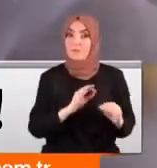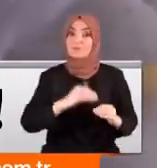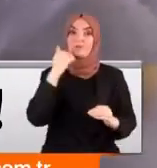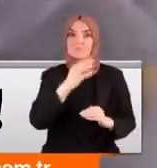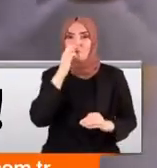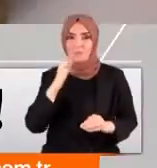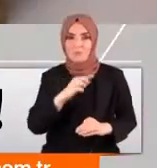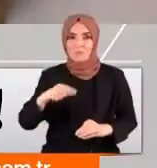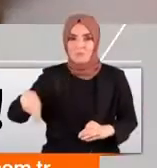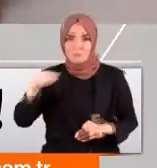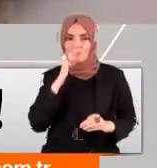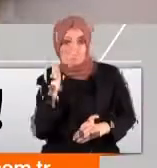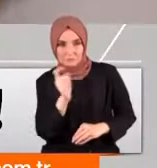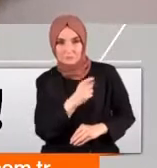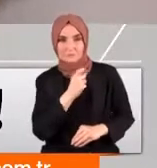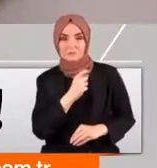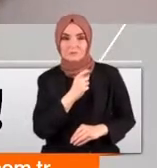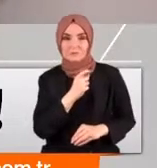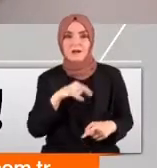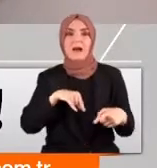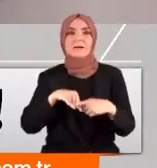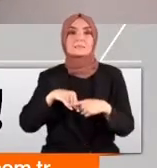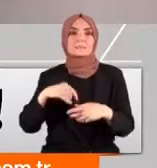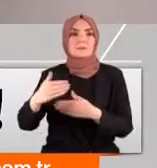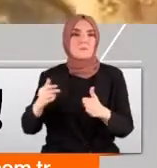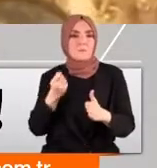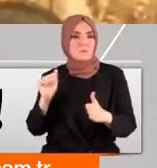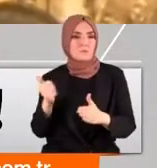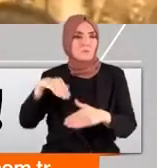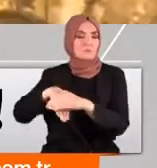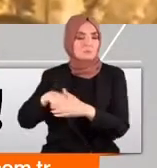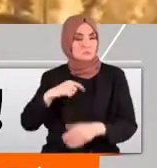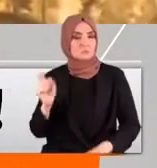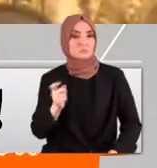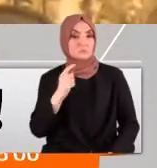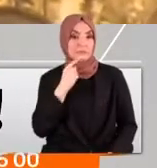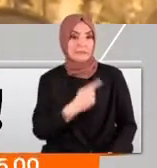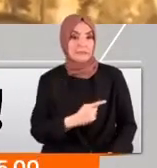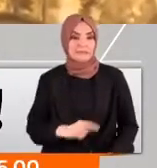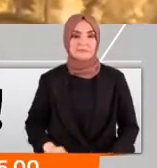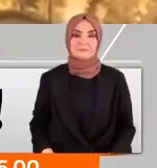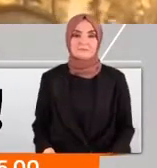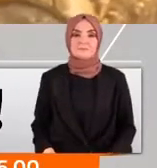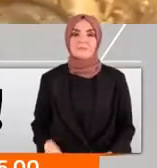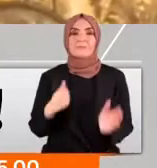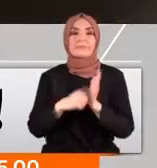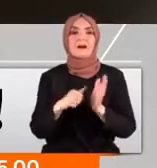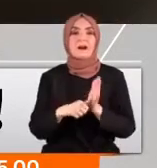bulduk bahanesiyle. Senin evin 2 kilometre yakınında bir tarihi eser var.